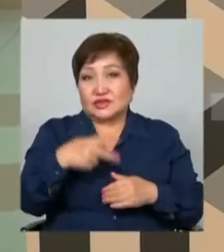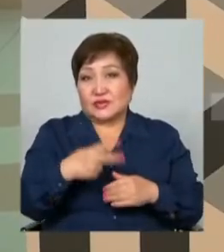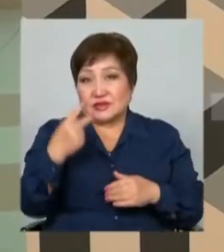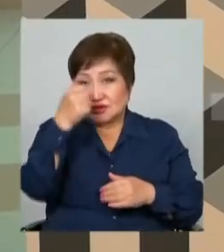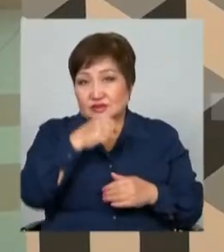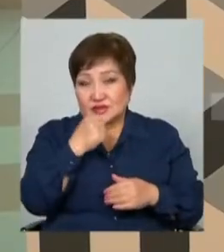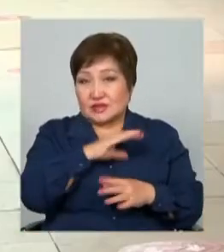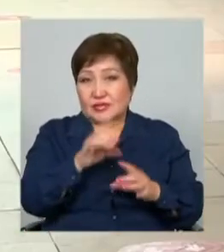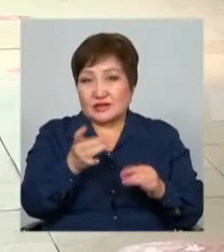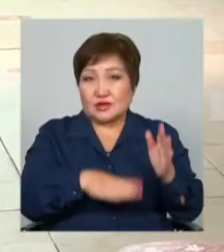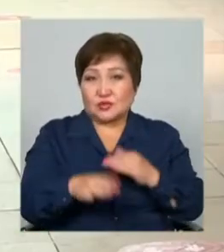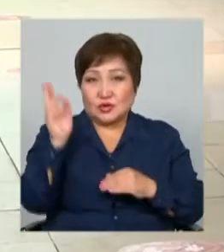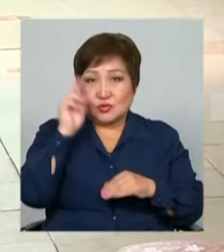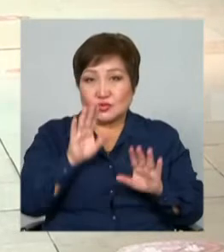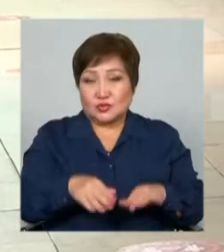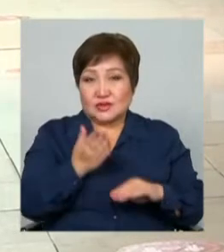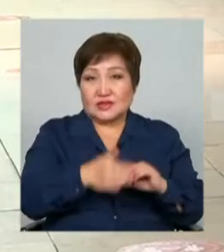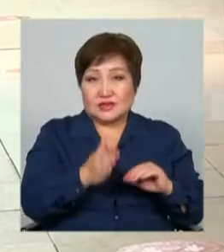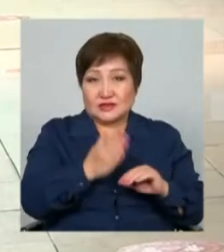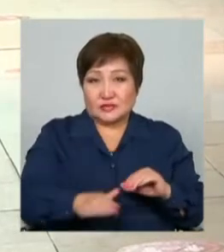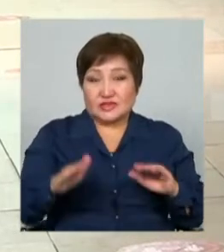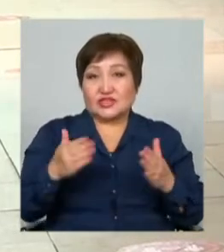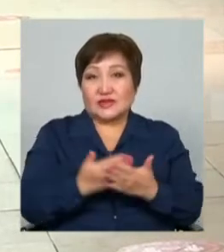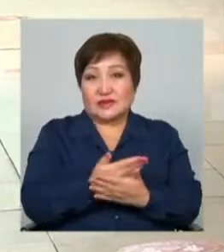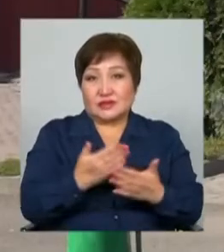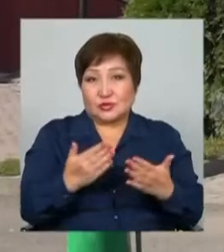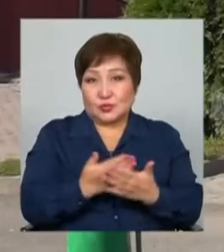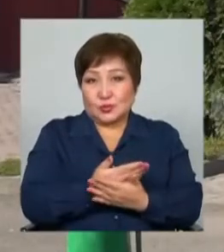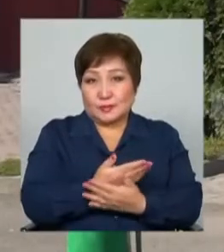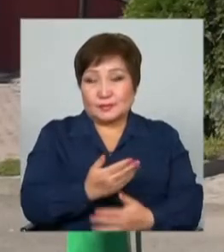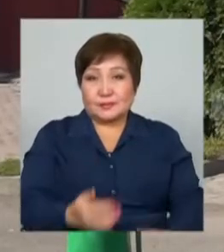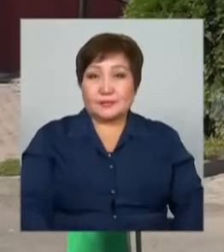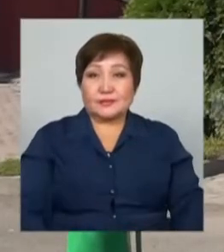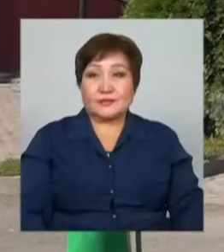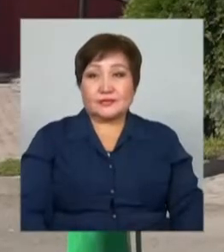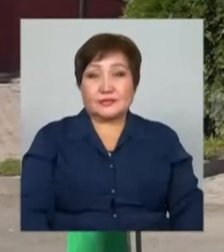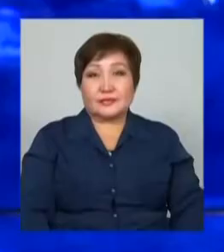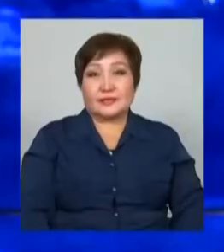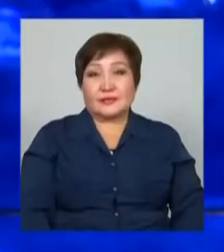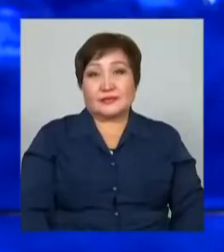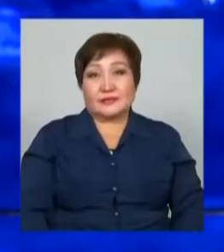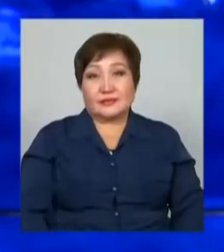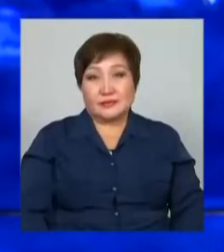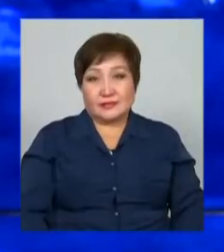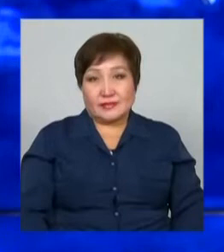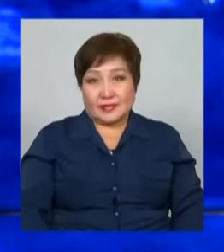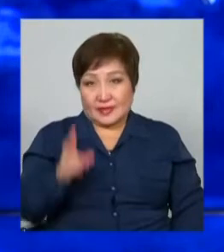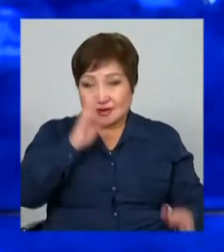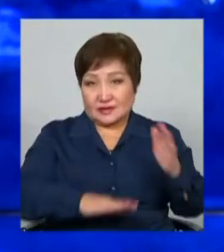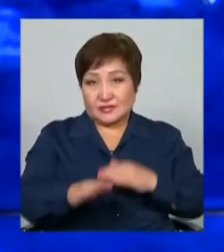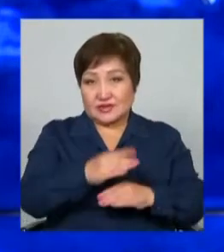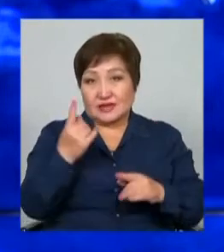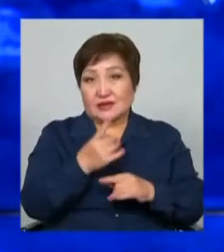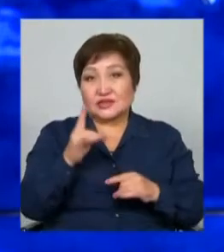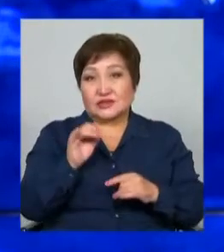барлық оқу ордаларын кезең-кезеңмен жаңарту. Мерекен Апьянов, Жаслан Өмірзақов, Алматы телеарнасы. Елімізде алғаш